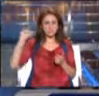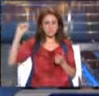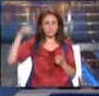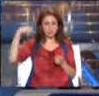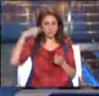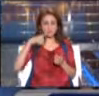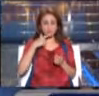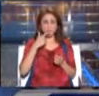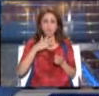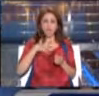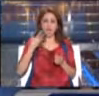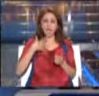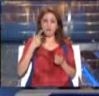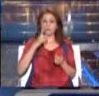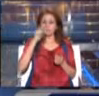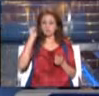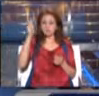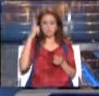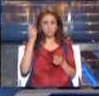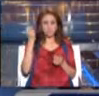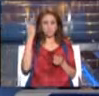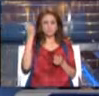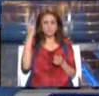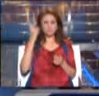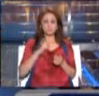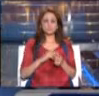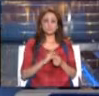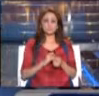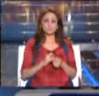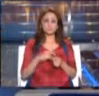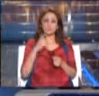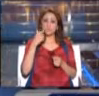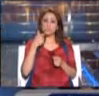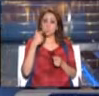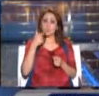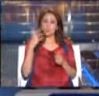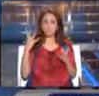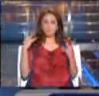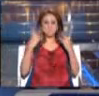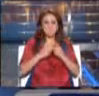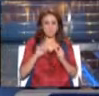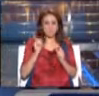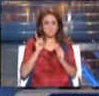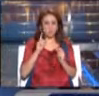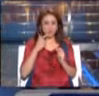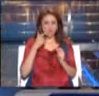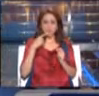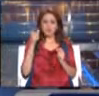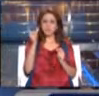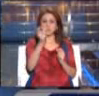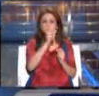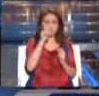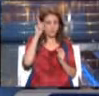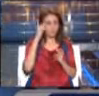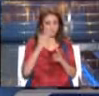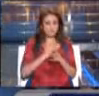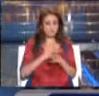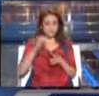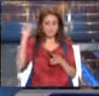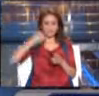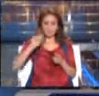التي تستهدف مؤسسة الرئاسة ورجالها، مشددا على انه لا يليق بمعارضي مؤسسة الرئاسة توجيه اتهامات مختلقة